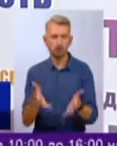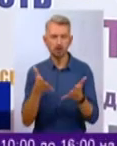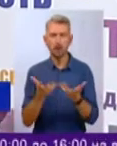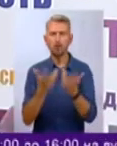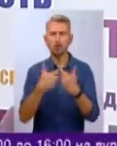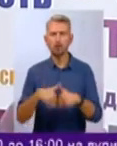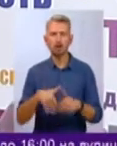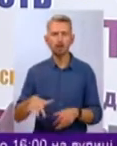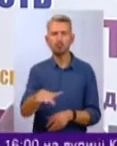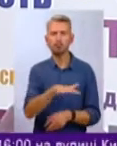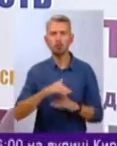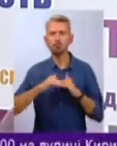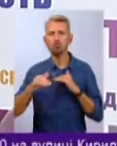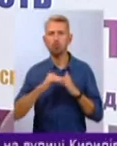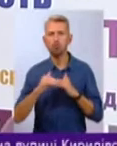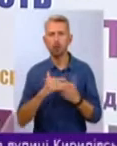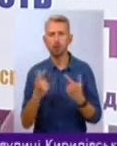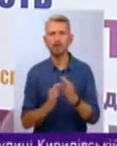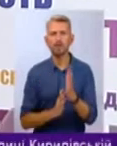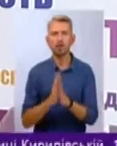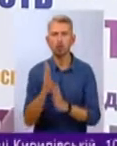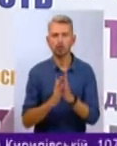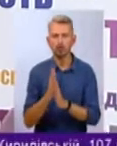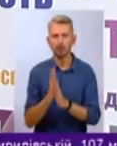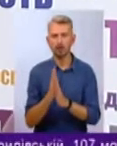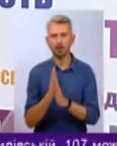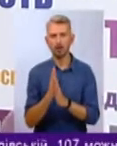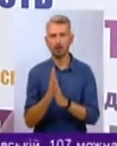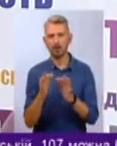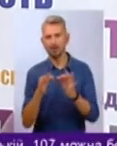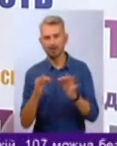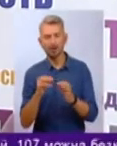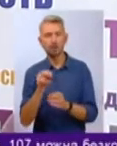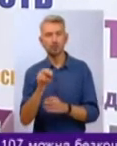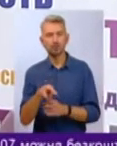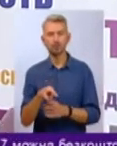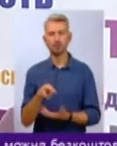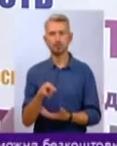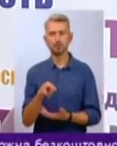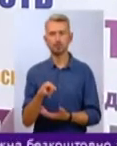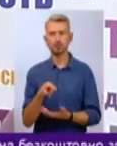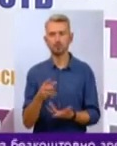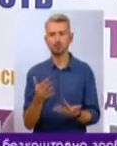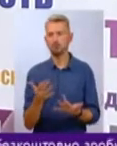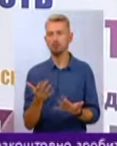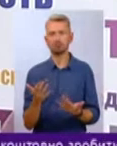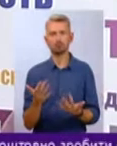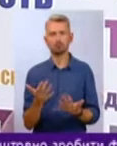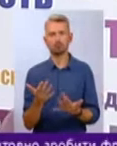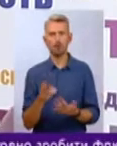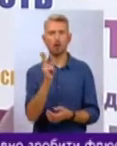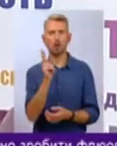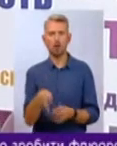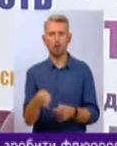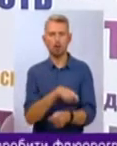порахувати площу поля, на якій вирощуються озими, ніж там